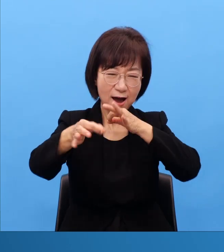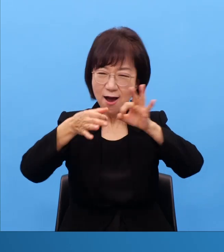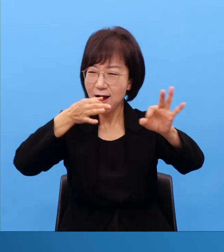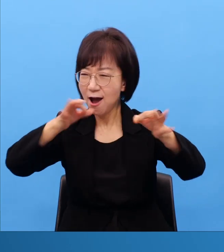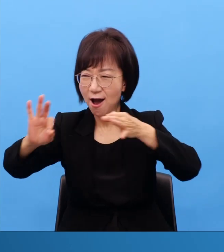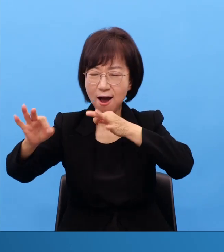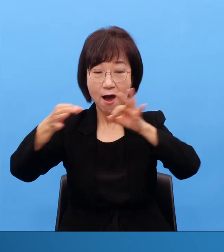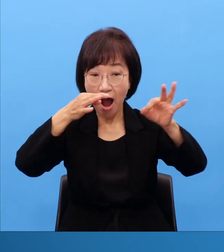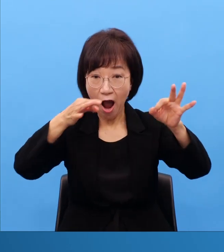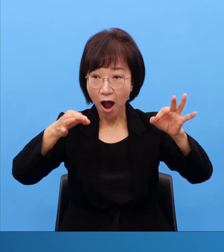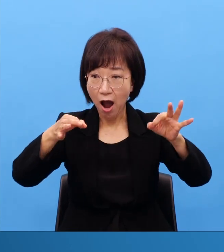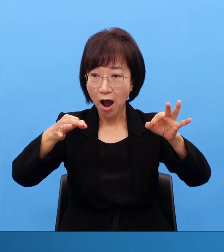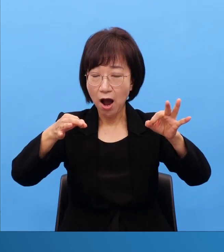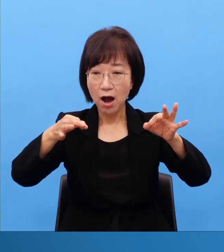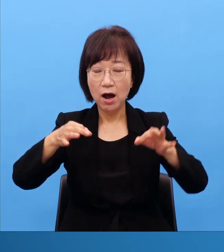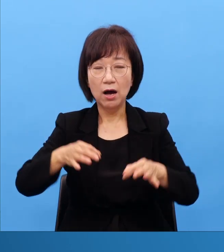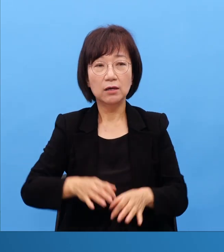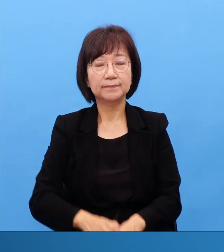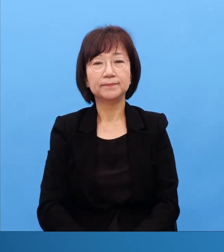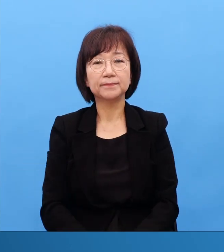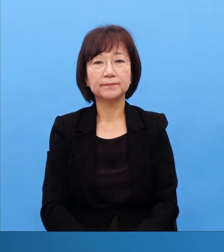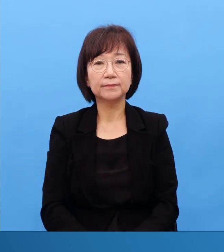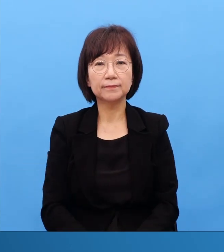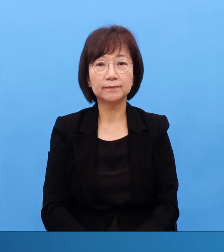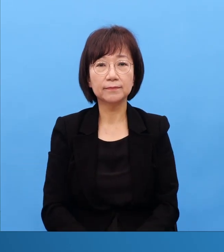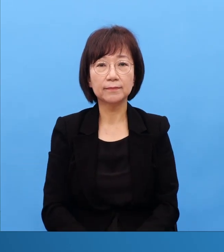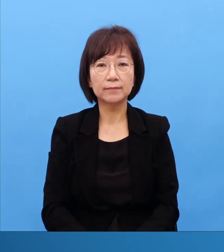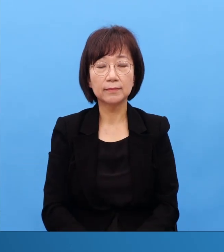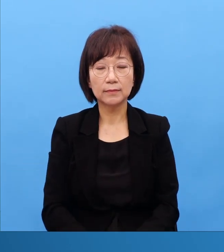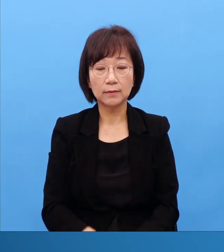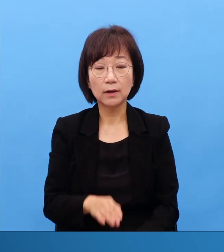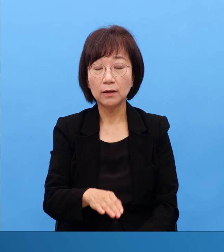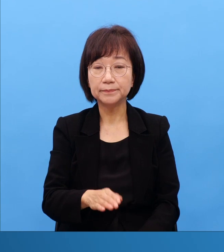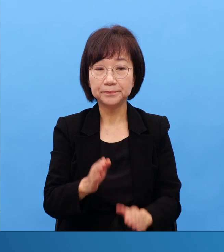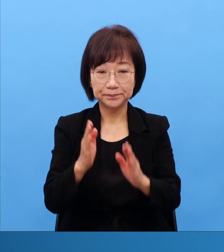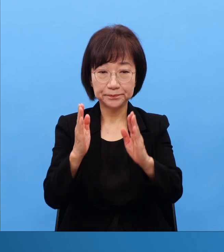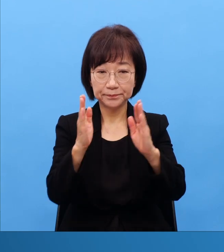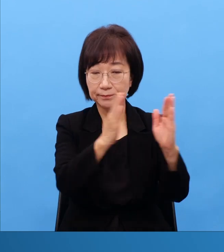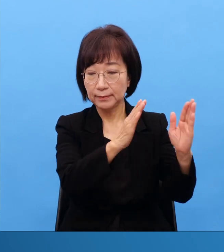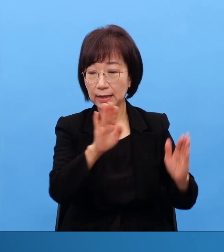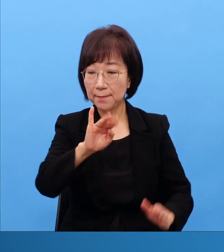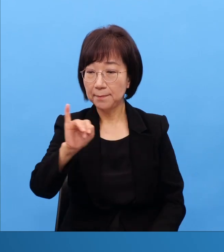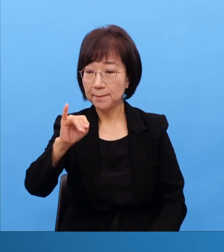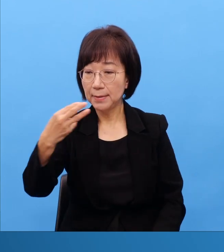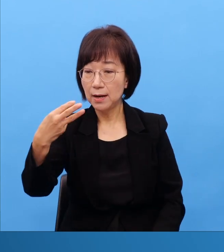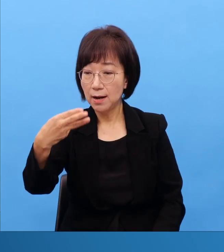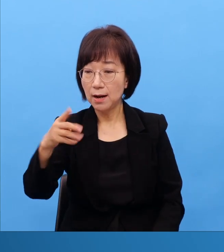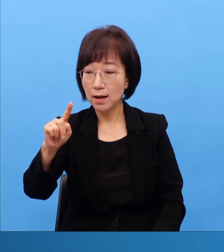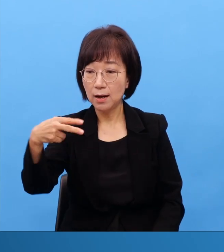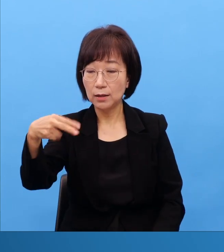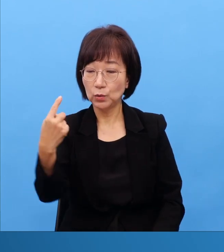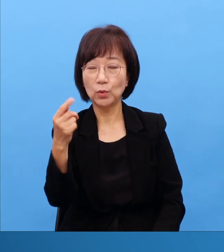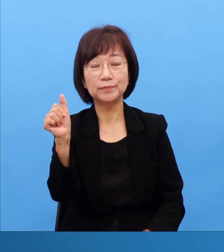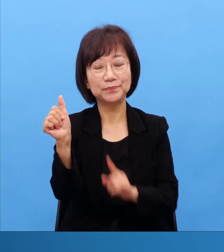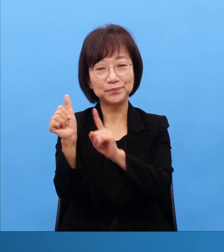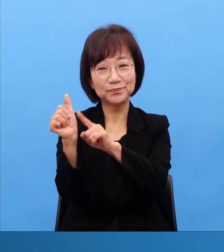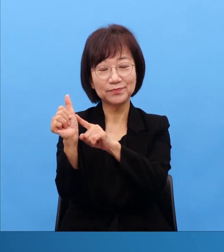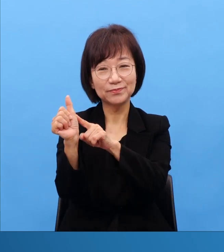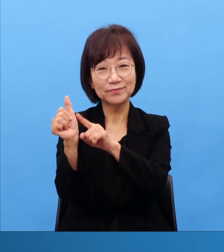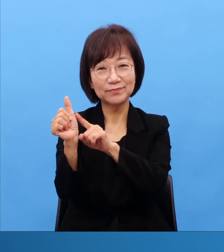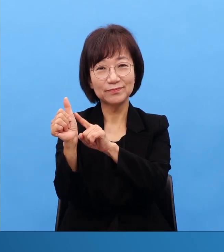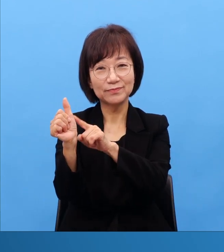calling for his crucifixion. 빌라도에도 조금 봐야 되겠습니다. No, we need to look at Pilate as well. 빌라도는